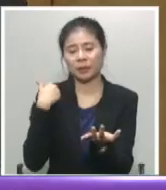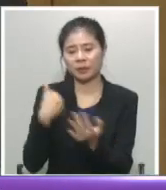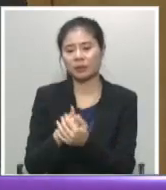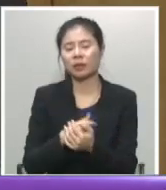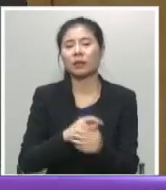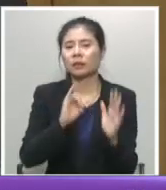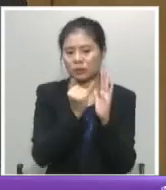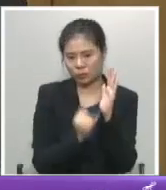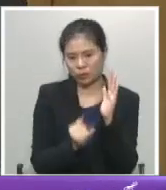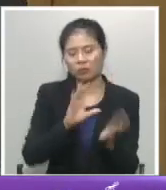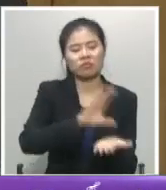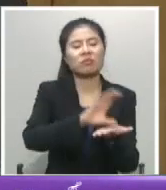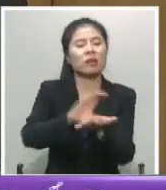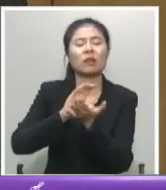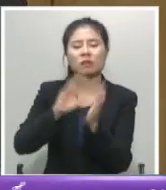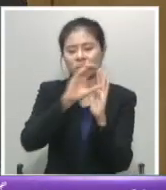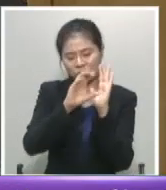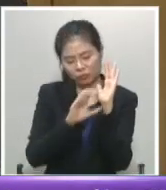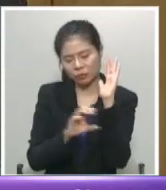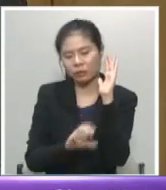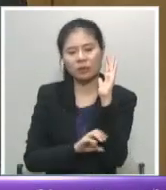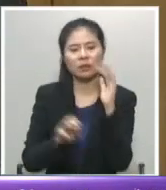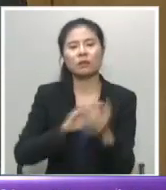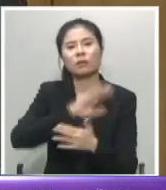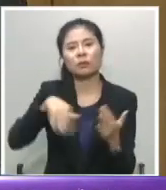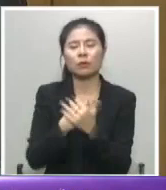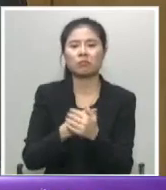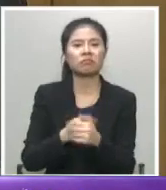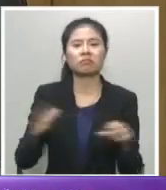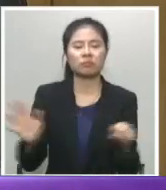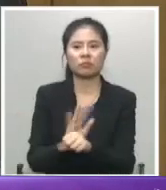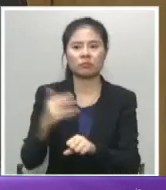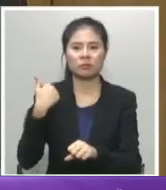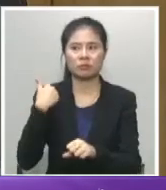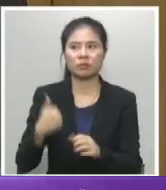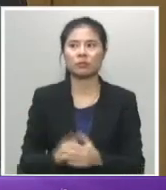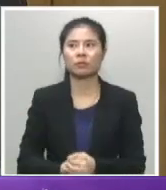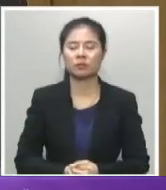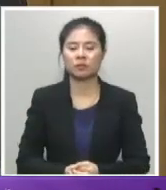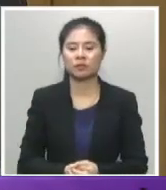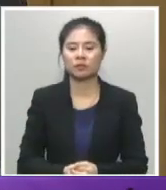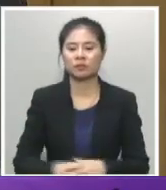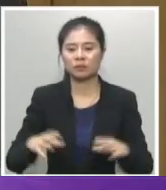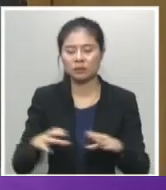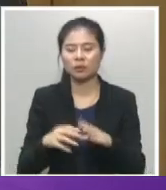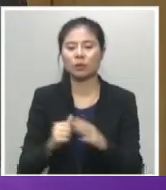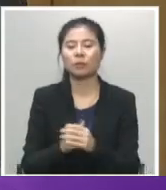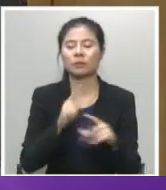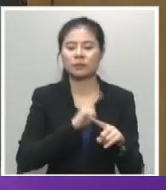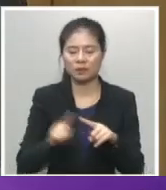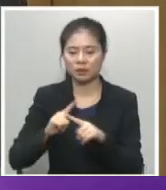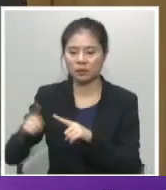งทั้งหมดอ่ะผมไม่ได้เลือกลงตามของใครเมื่อไหร่ล่ะทั้งหมดถึงมีภาคไงมีกลุ่มจังหวัดไง